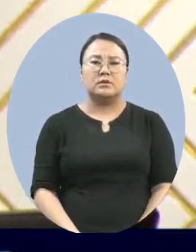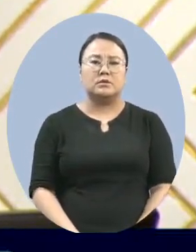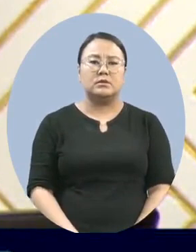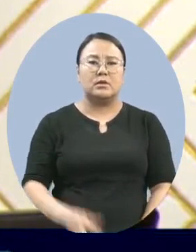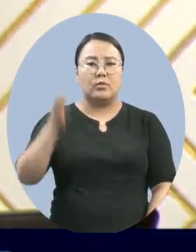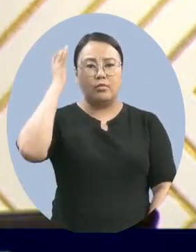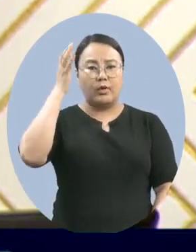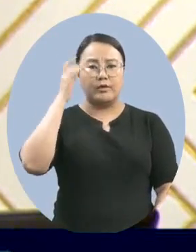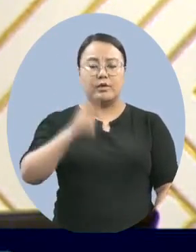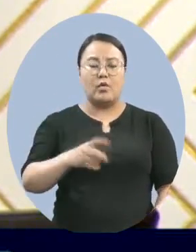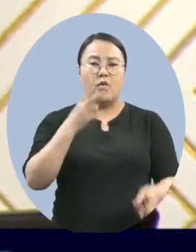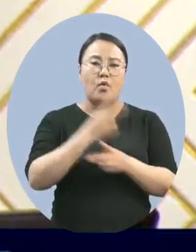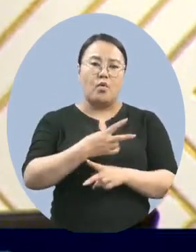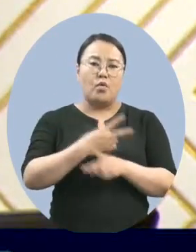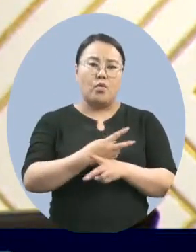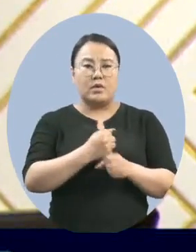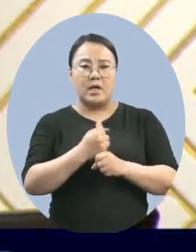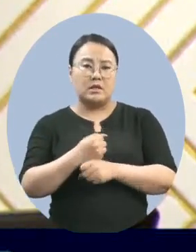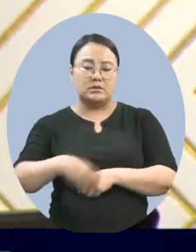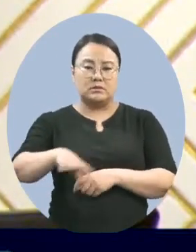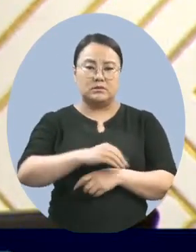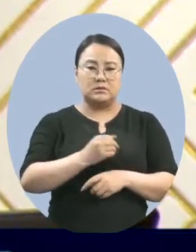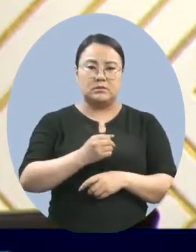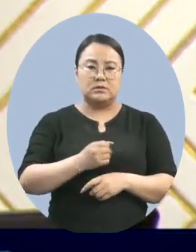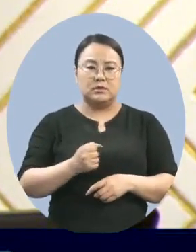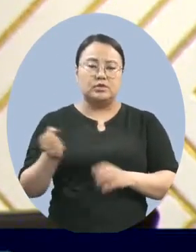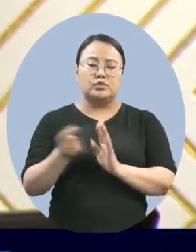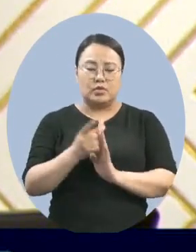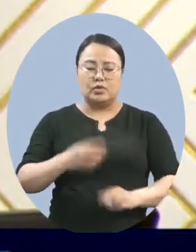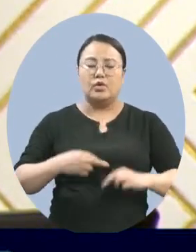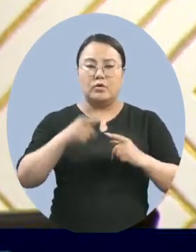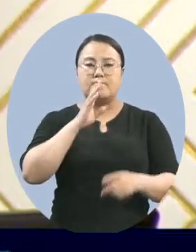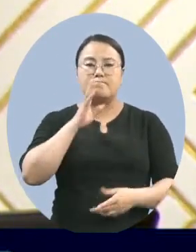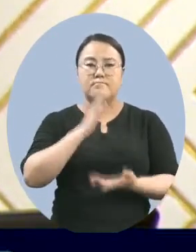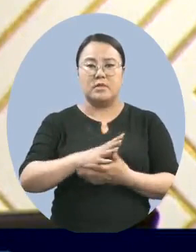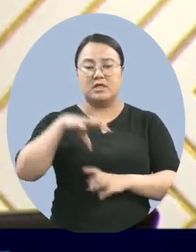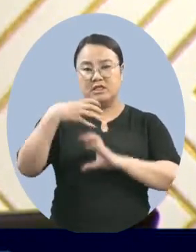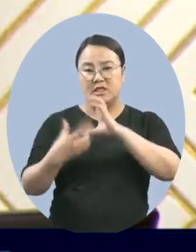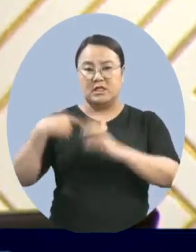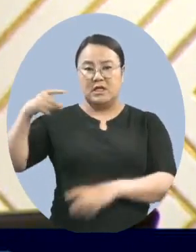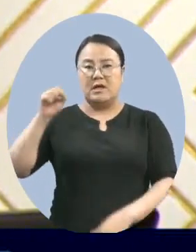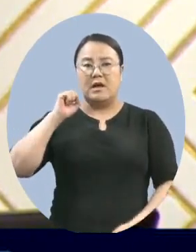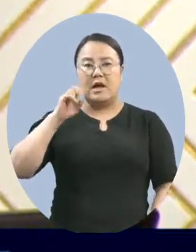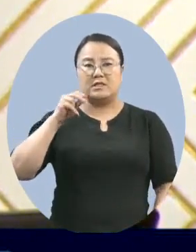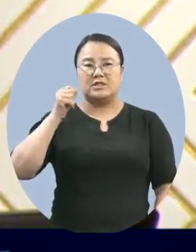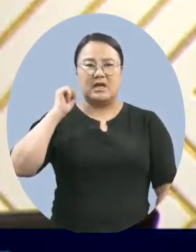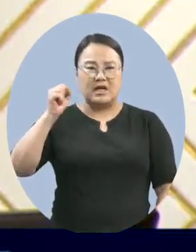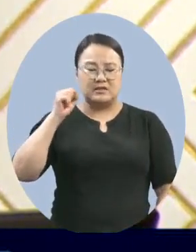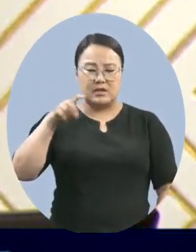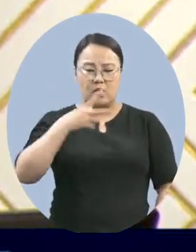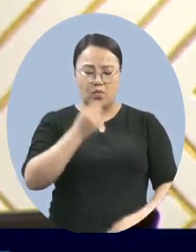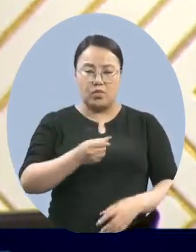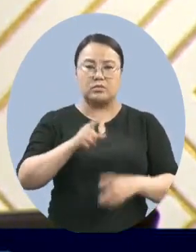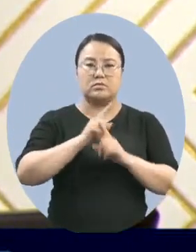бодлого хөтөлбөр хууль тогтоох үйлс ажил үйлсэд оруулах хувийн нэр өөрчлөгдөн. Ийм учраас энэ дэлхийн нийтийн ардчлалын үндсүүлийн үндсэн зарчим